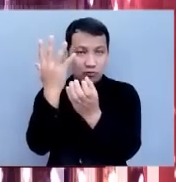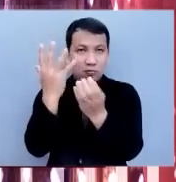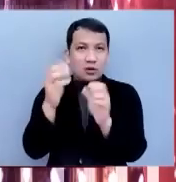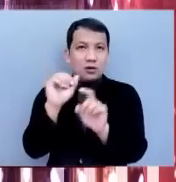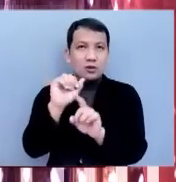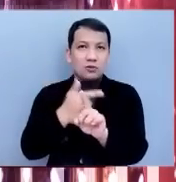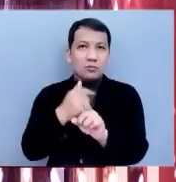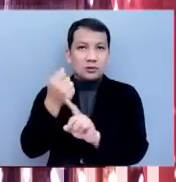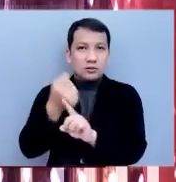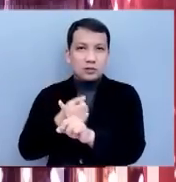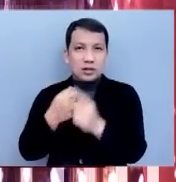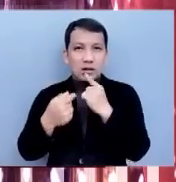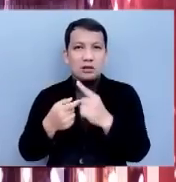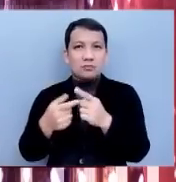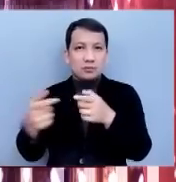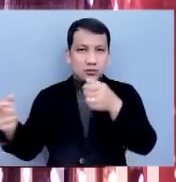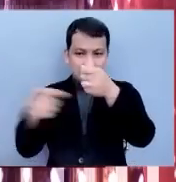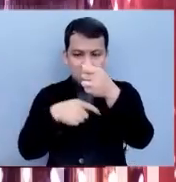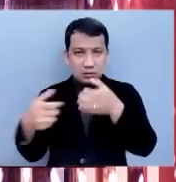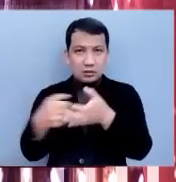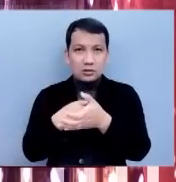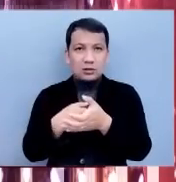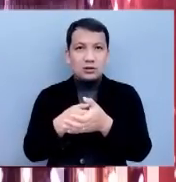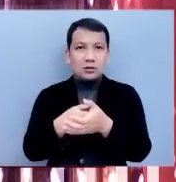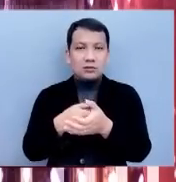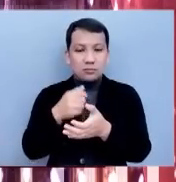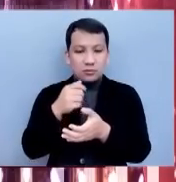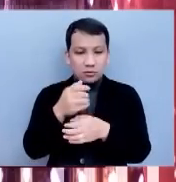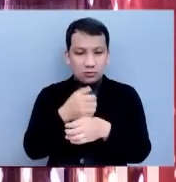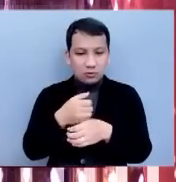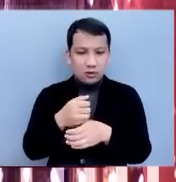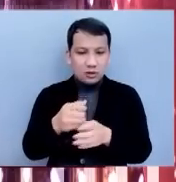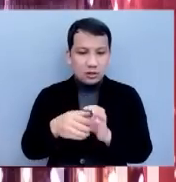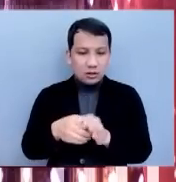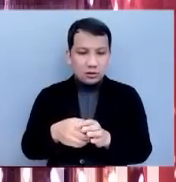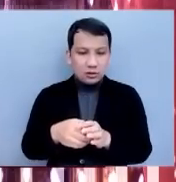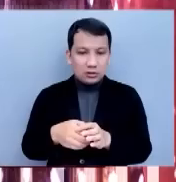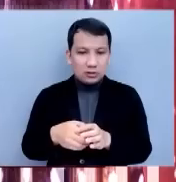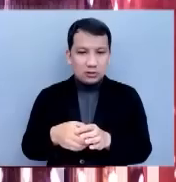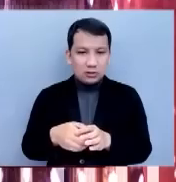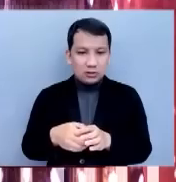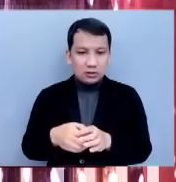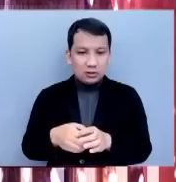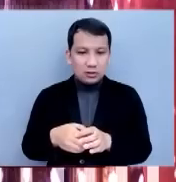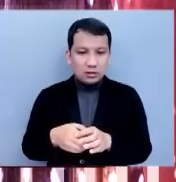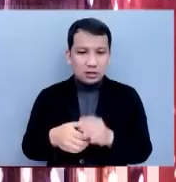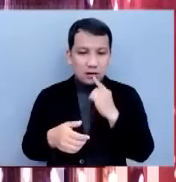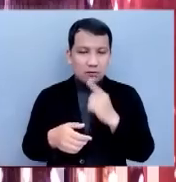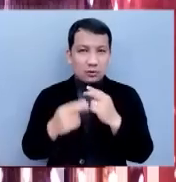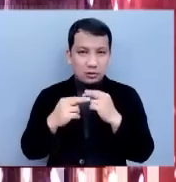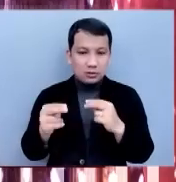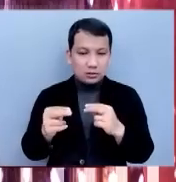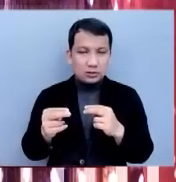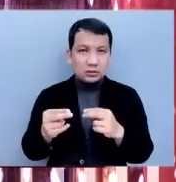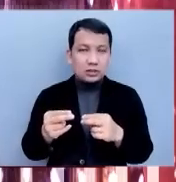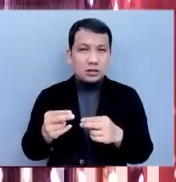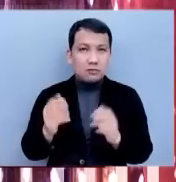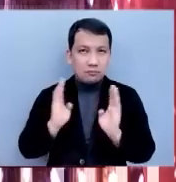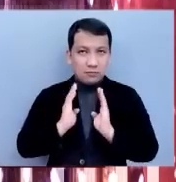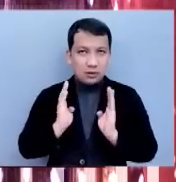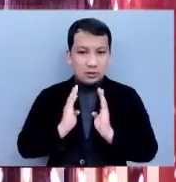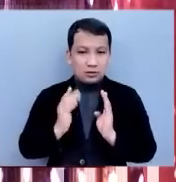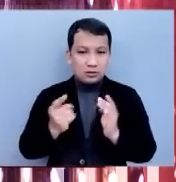at Setyembre na sana aanihin ang coffee beans kung hindi lang sana sinira ang mga ito. Naiulat na sa Baguio City Police ang